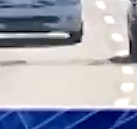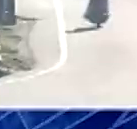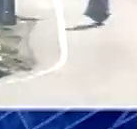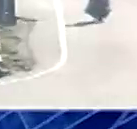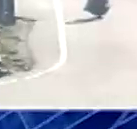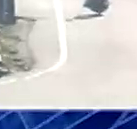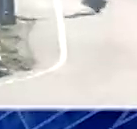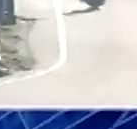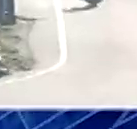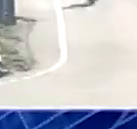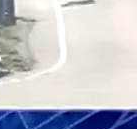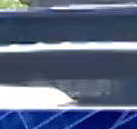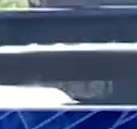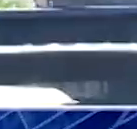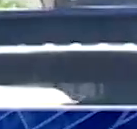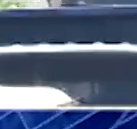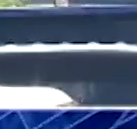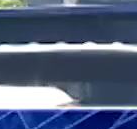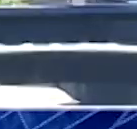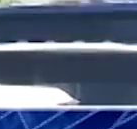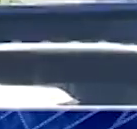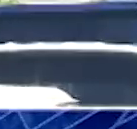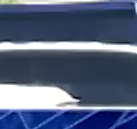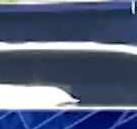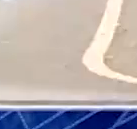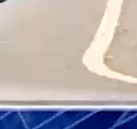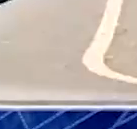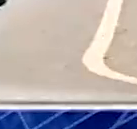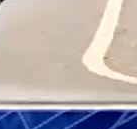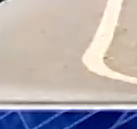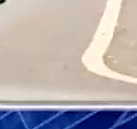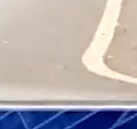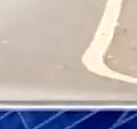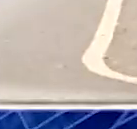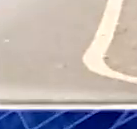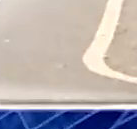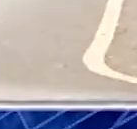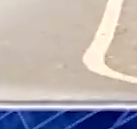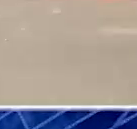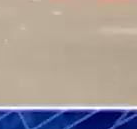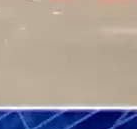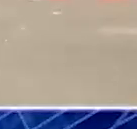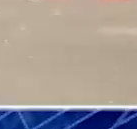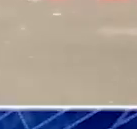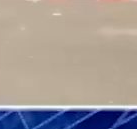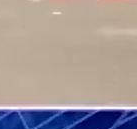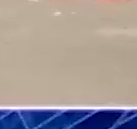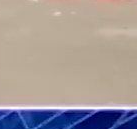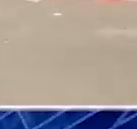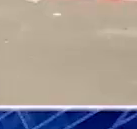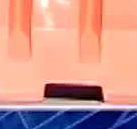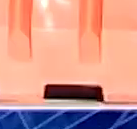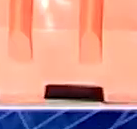dari arah ruas tol yang memang tidak ada keramaian dari arah tol dari arah Jakarta untuk menuju ke Puncak. Meski begitu, kami masih melihat ada